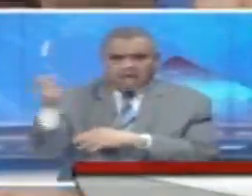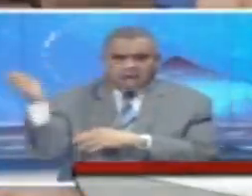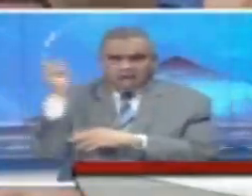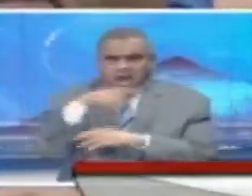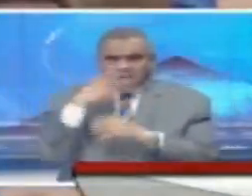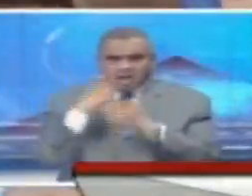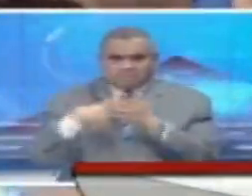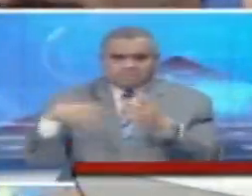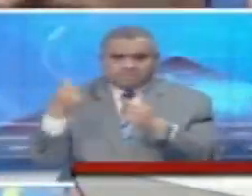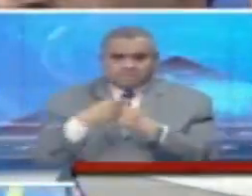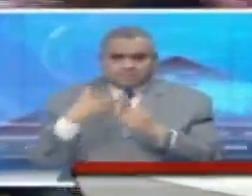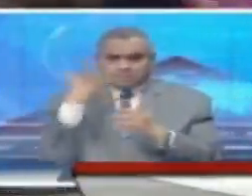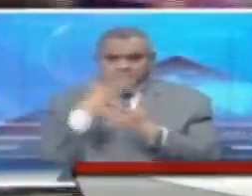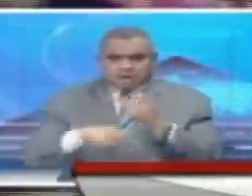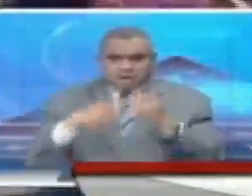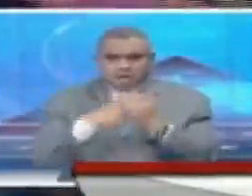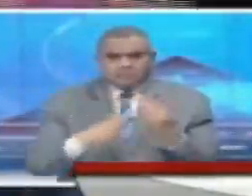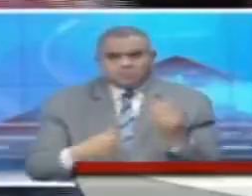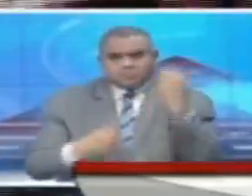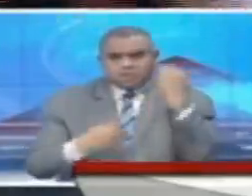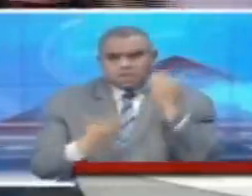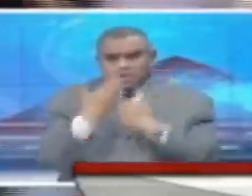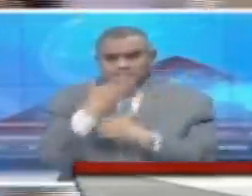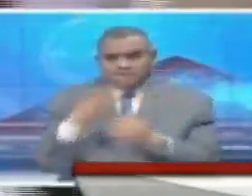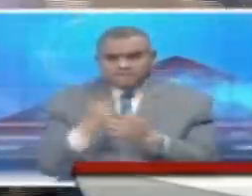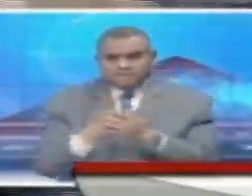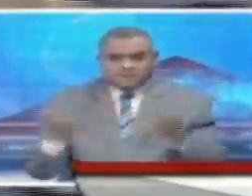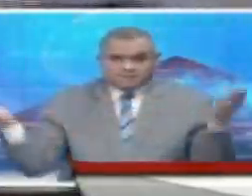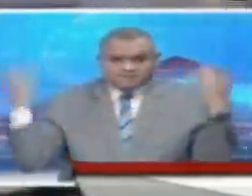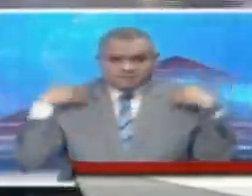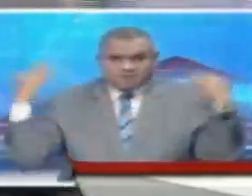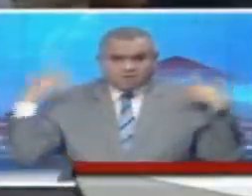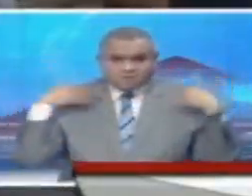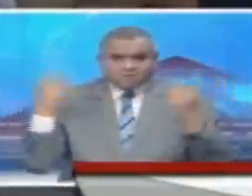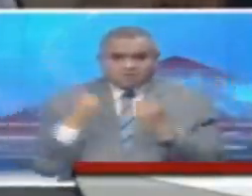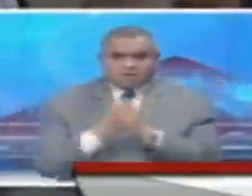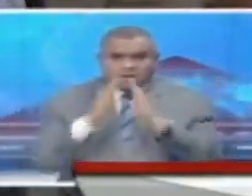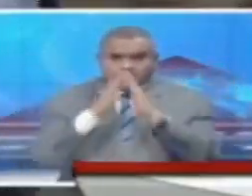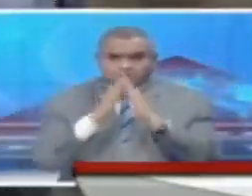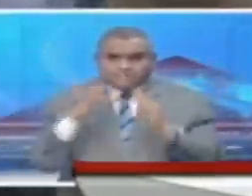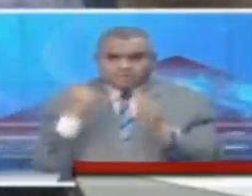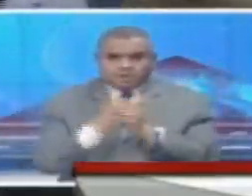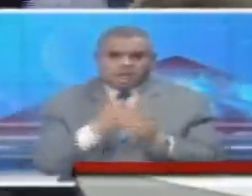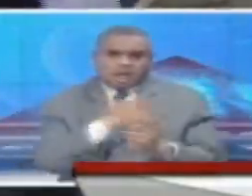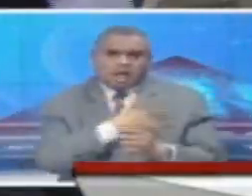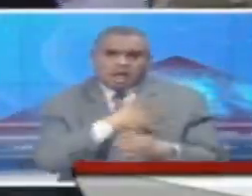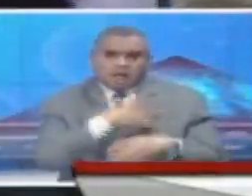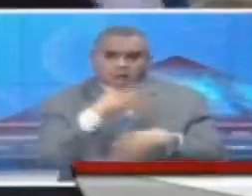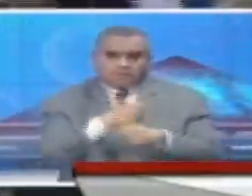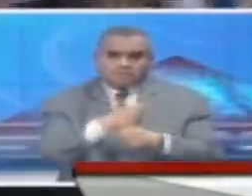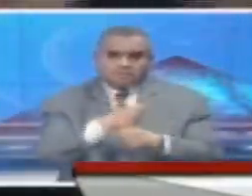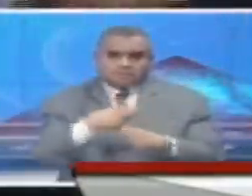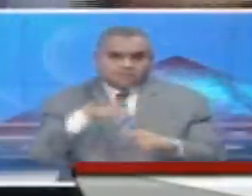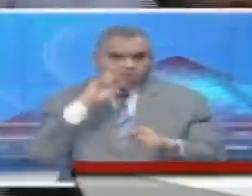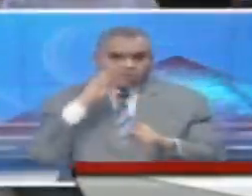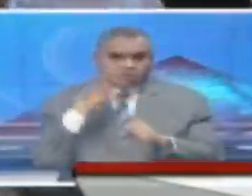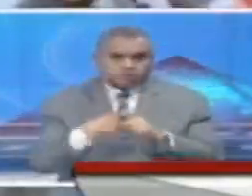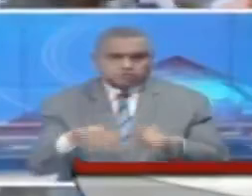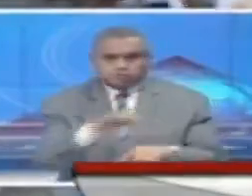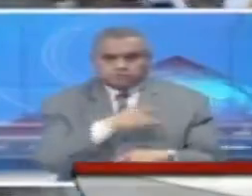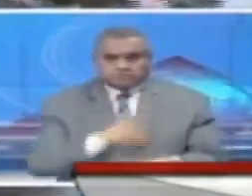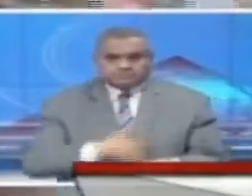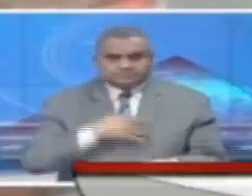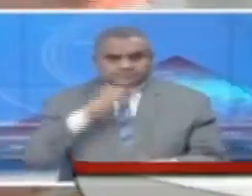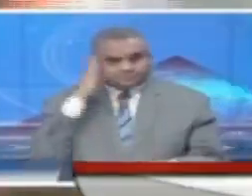الرؤوس والأبناء في الأيادي وعلى الأكتاف ومصر في القلوب، مشهد تقشعر